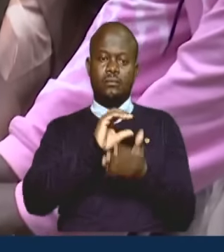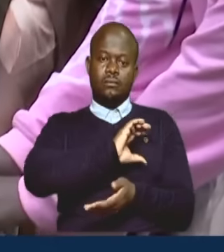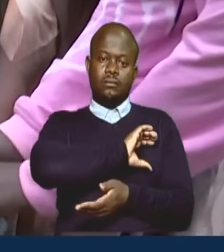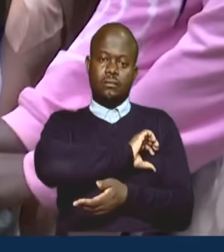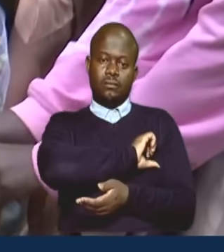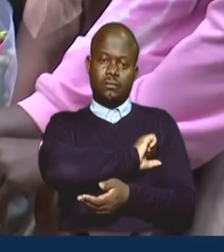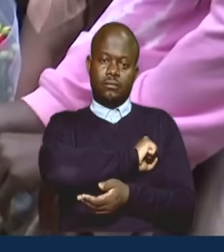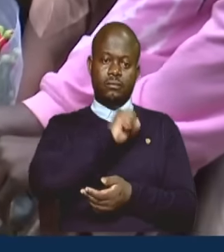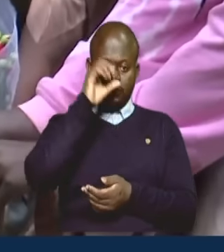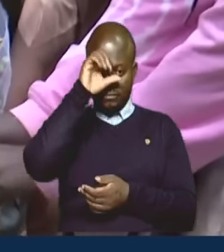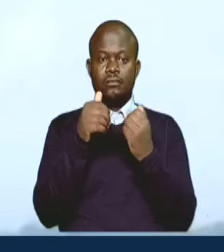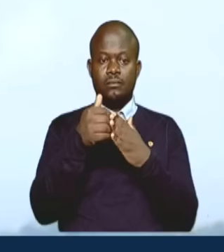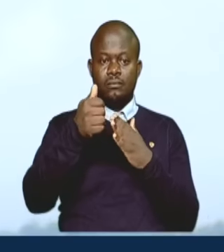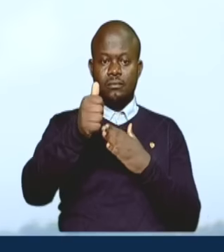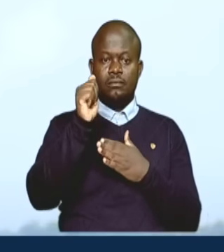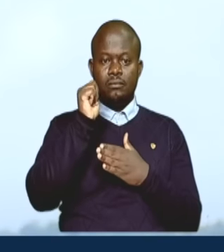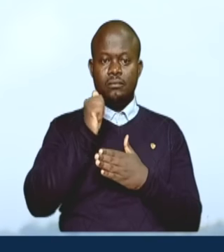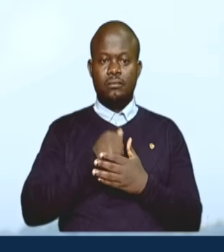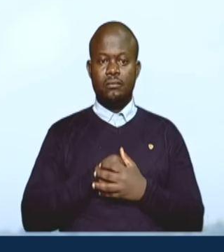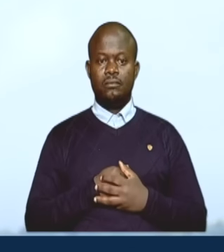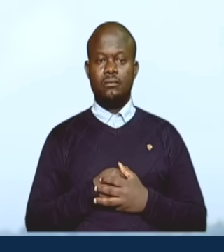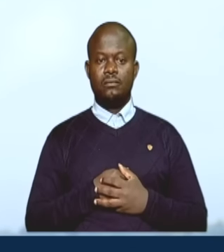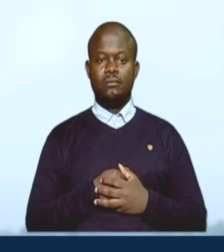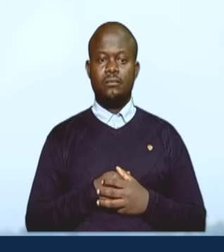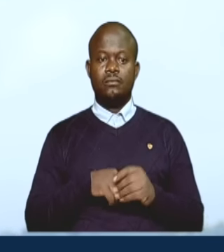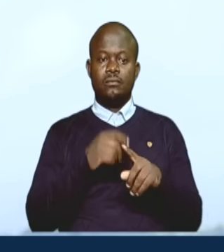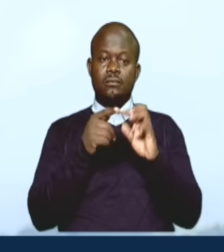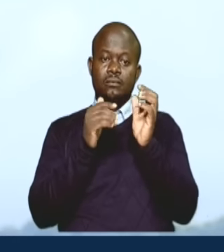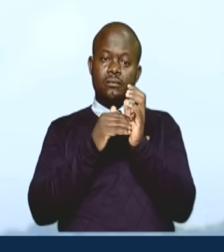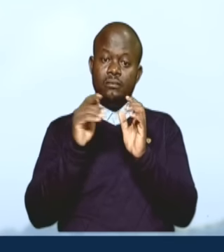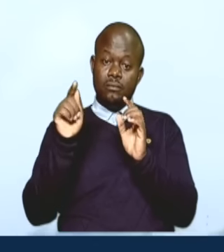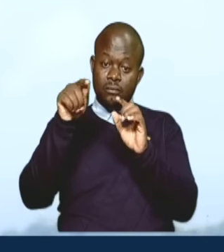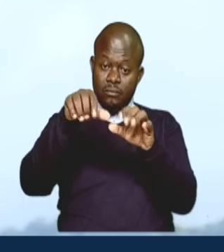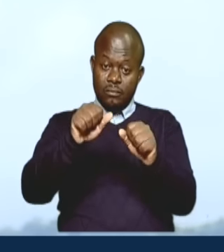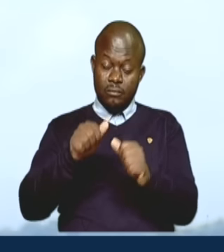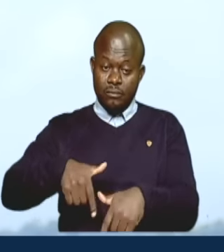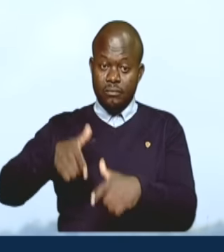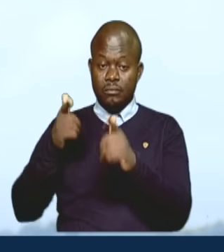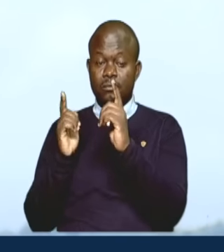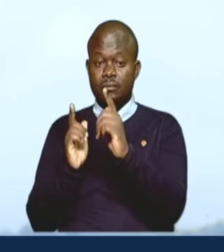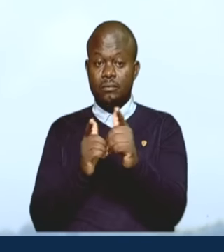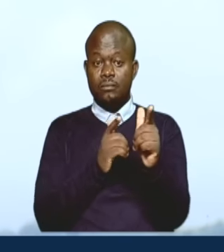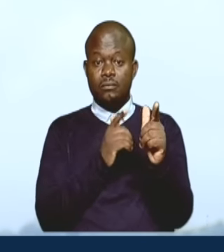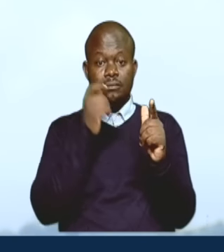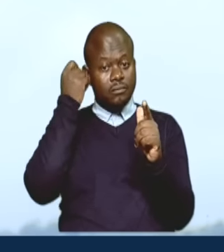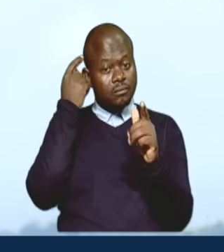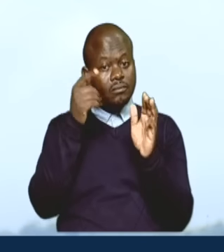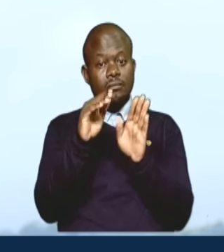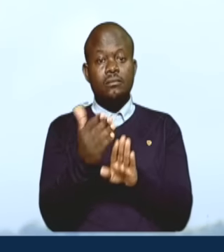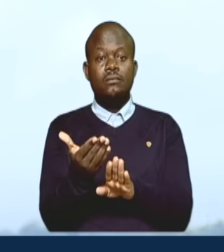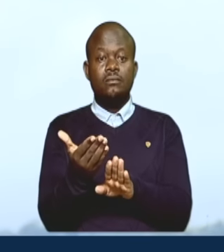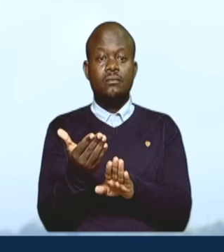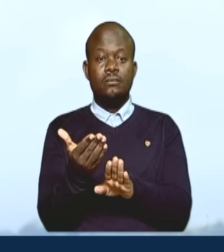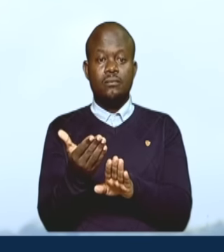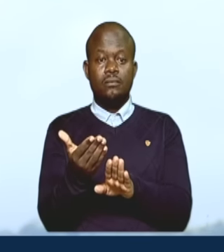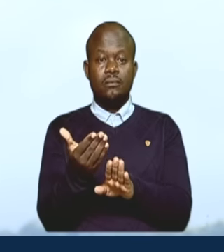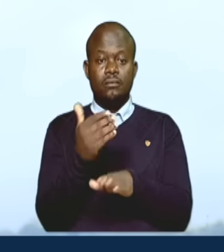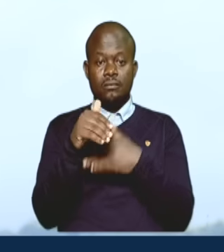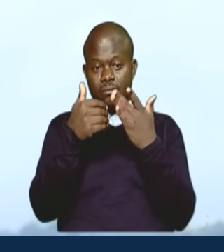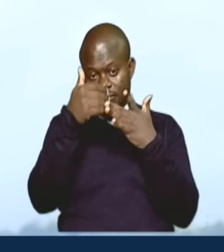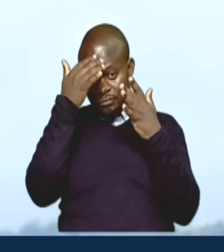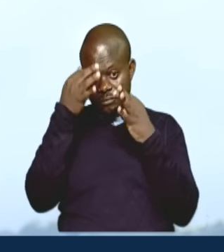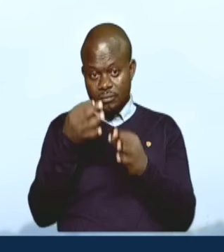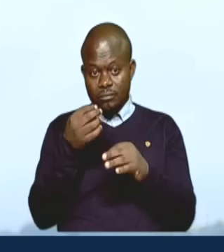imiryango yaburiye abawo muri ubu bushyamirane. Ariko iyo hajemo gufata imbunda ubwo nyine ni urupfu, uwo wahisemo kwica umuntu.